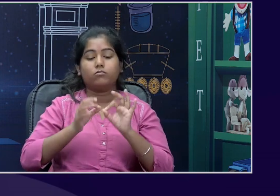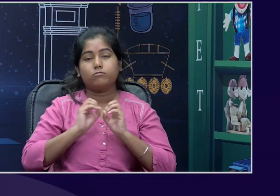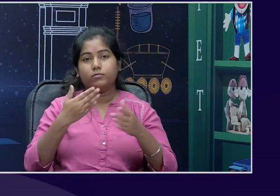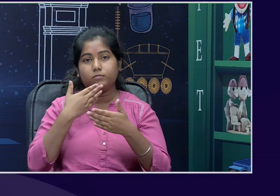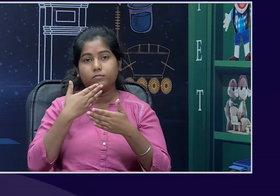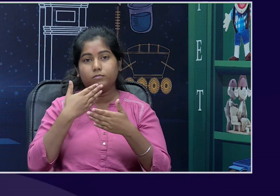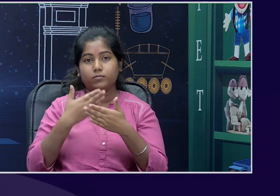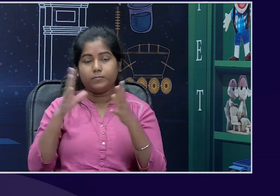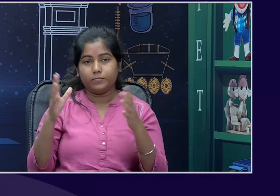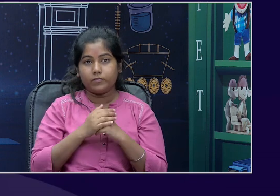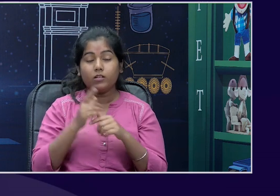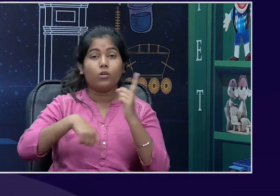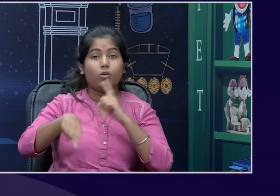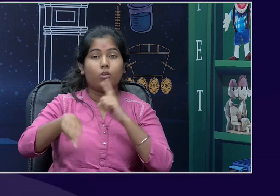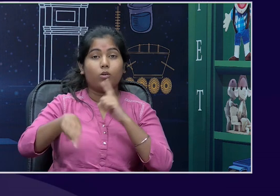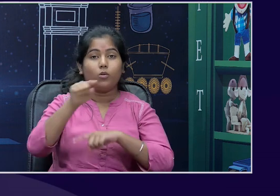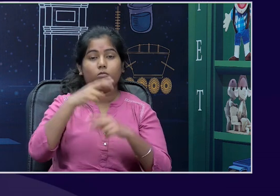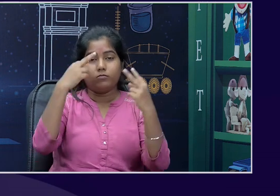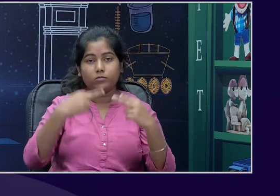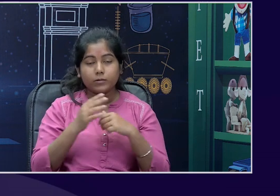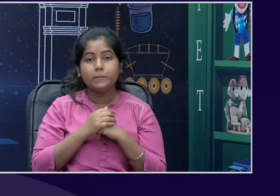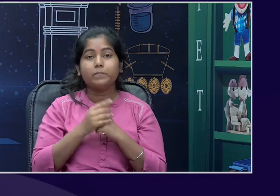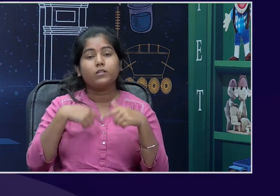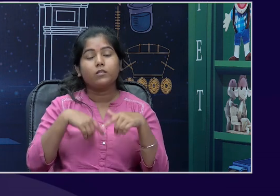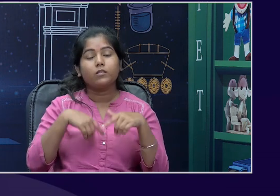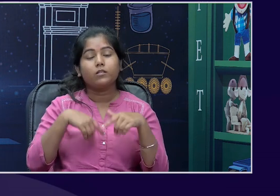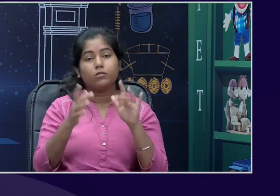मच। अपने सभी देखने वालों को कहेंगे कि आप